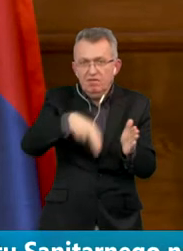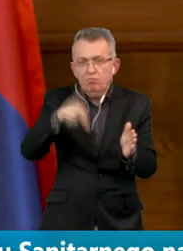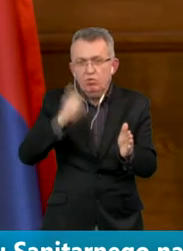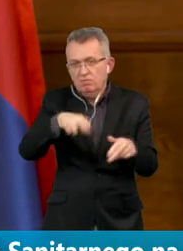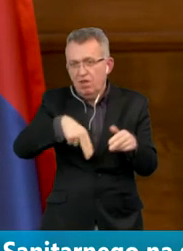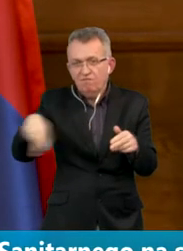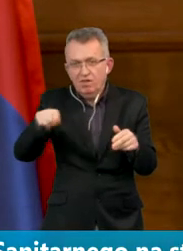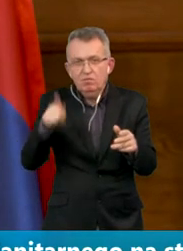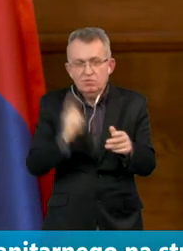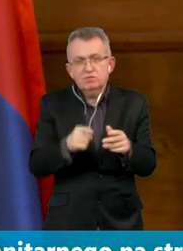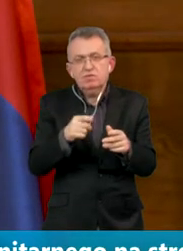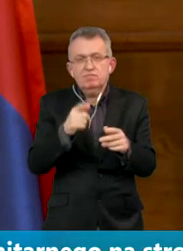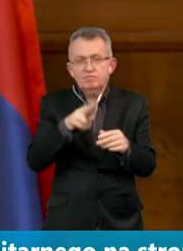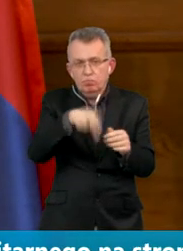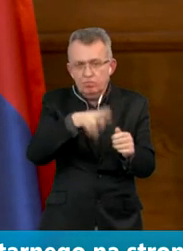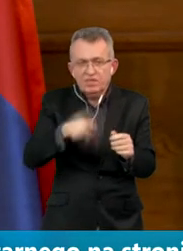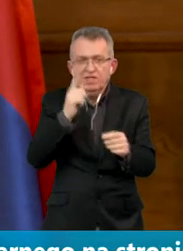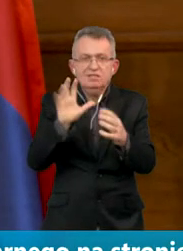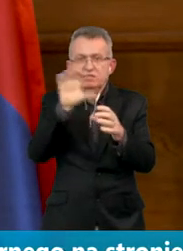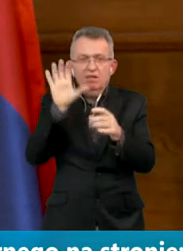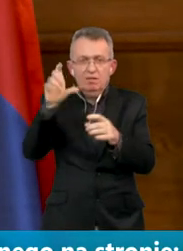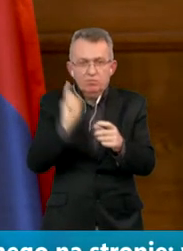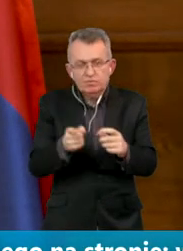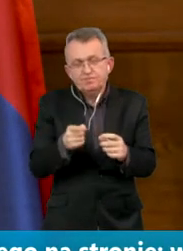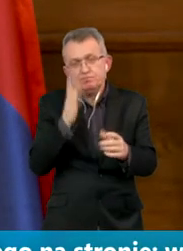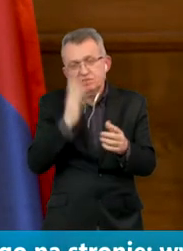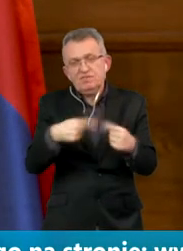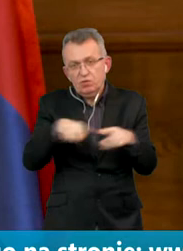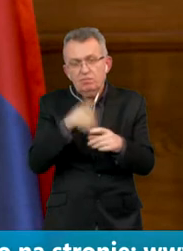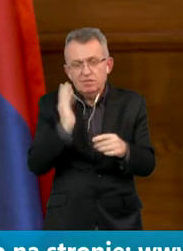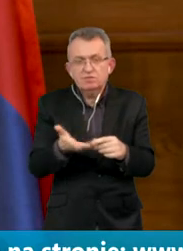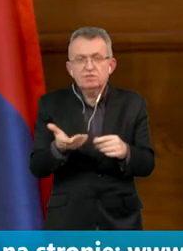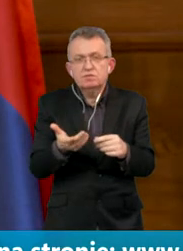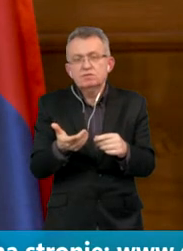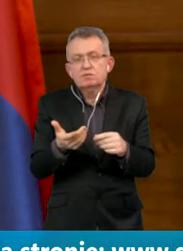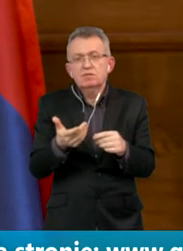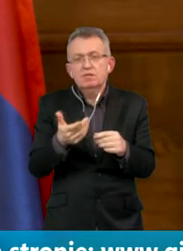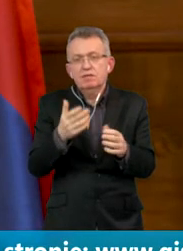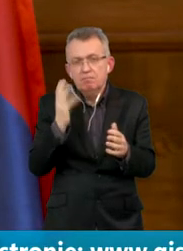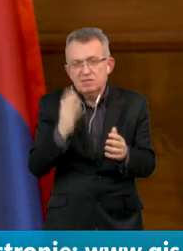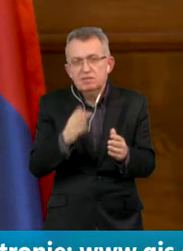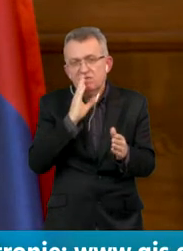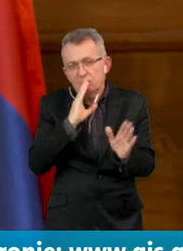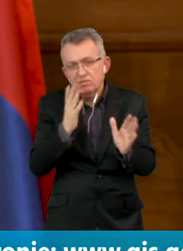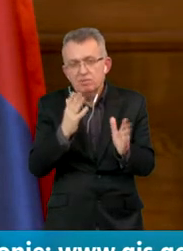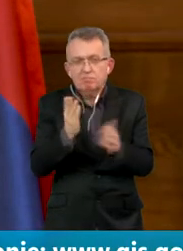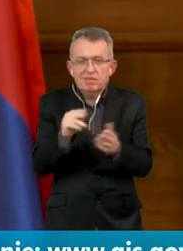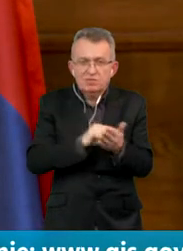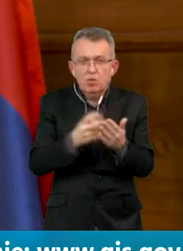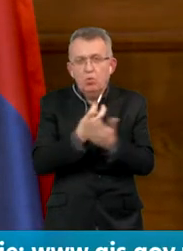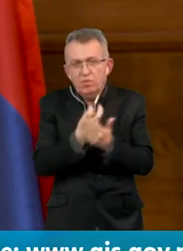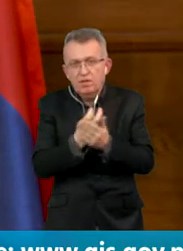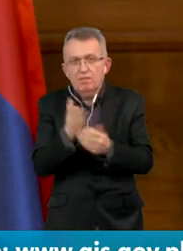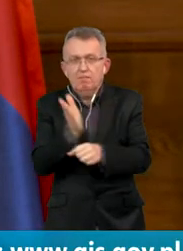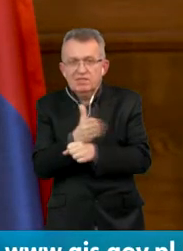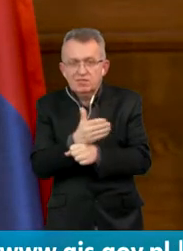oznakowane, zarówno w oznakowaniu pionowym, jak i poziomym. I to będzie realizowane pewnie w miesiącu lutym, marcu, tak